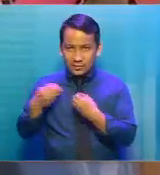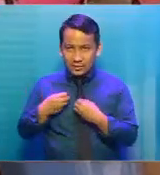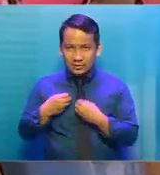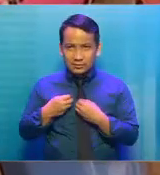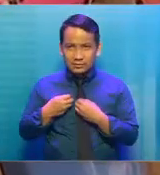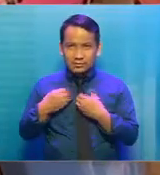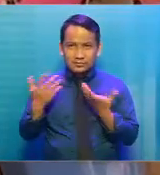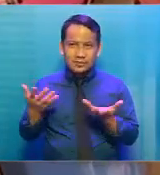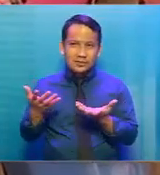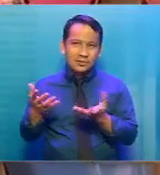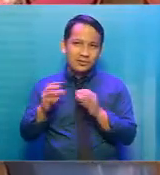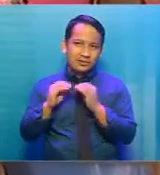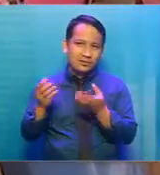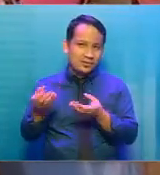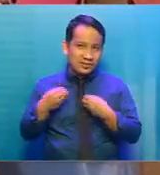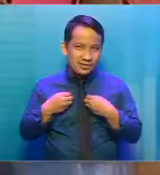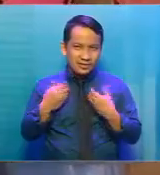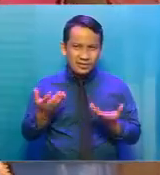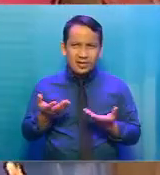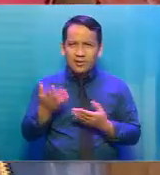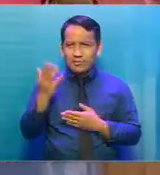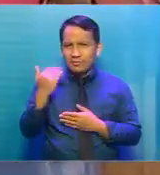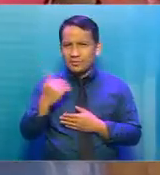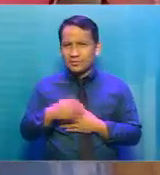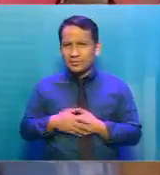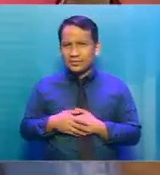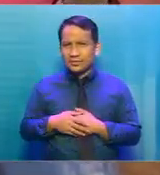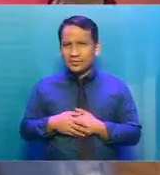bulaklak? Wala pa. Wala pa? Bakit mo?